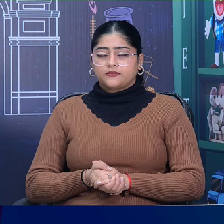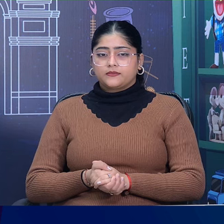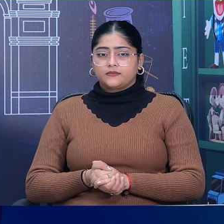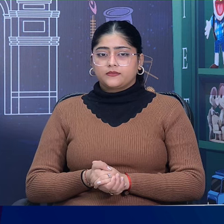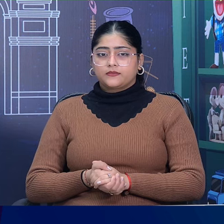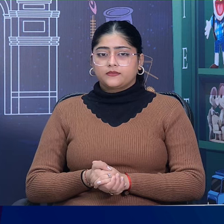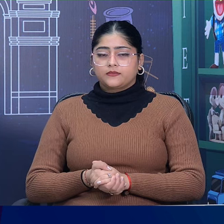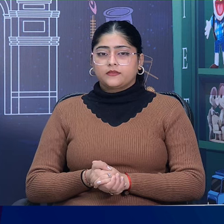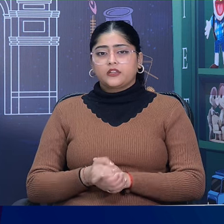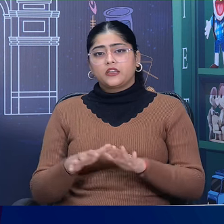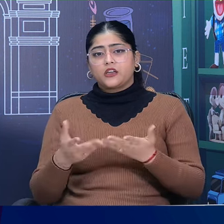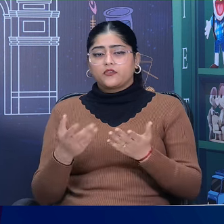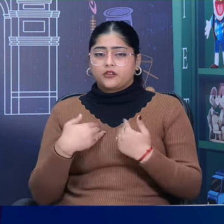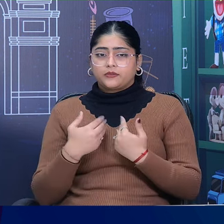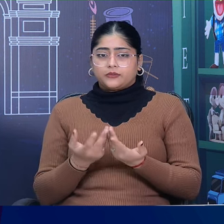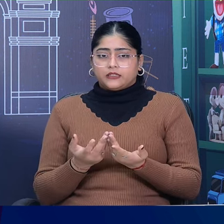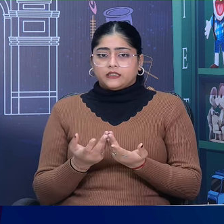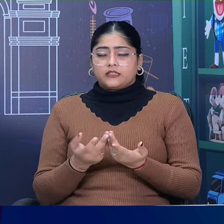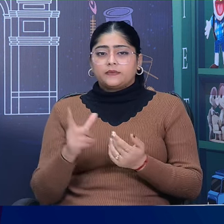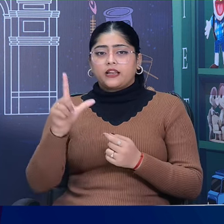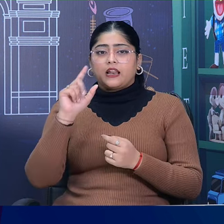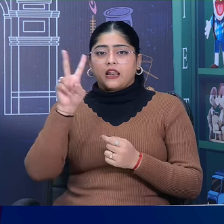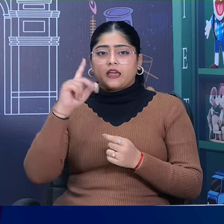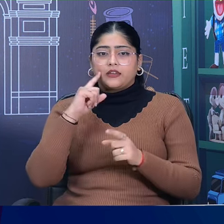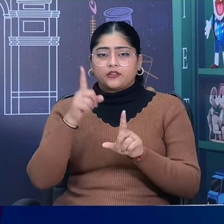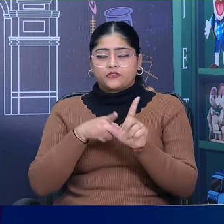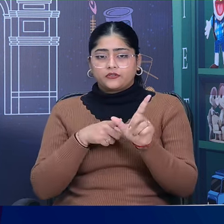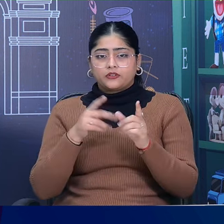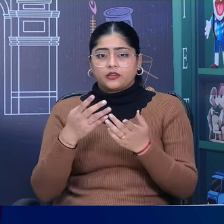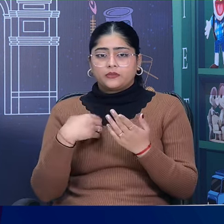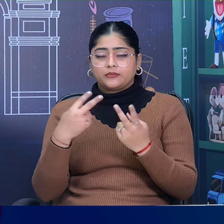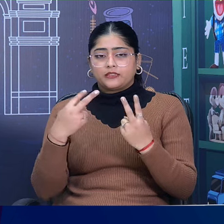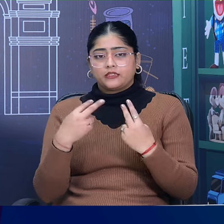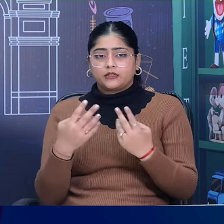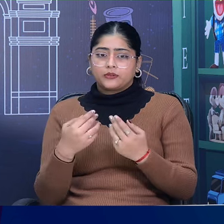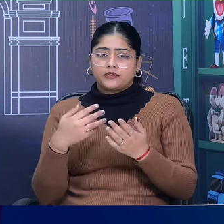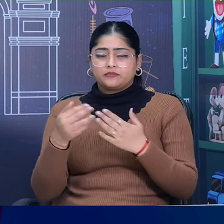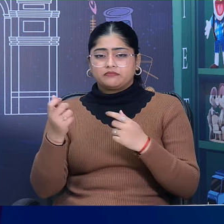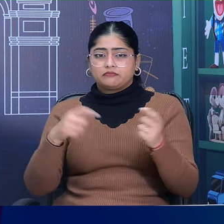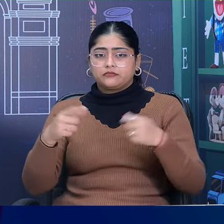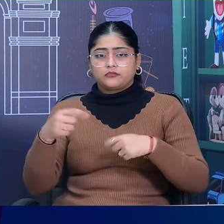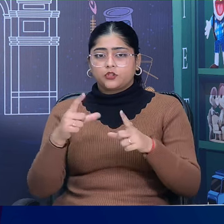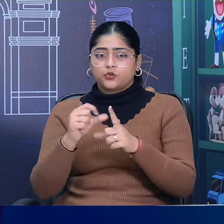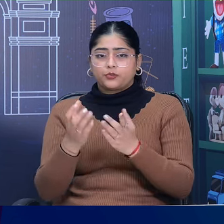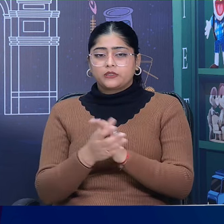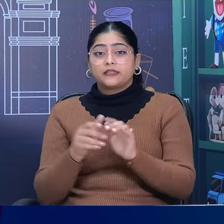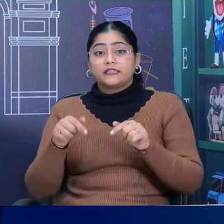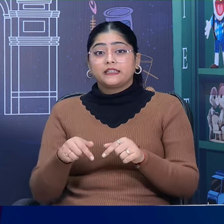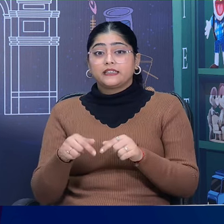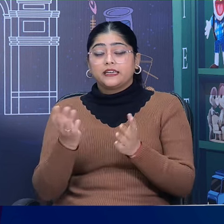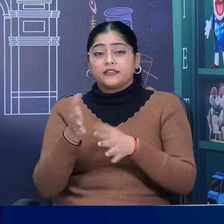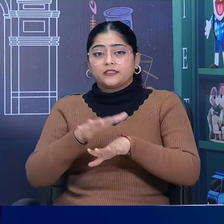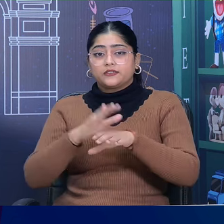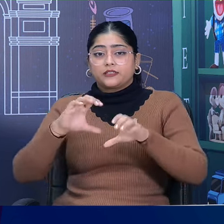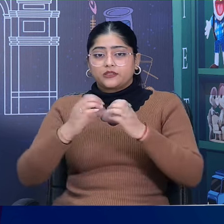44055 या फिर आप हमें हमारे लाइव चैट बॉक्स ऑप्शन में जाकर भी अपना प्रश्न पूछ सकते हैं इस समावेशी कक्षा के जरिए हम